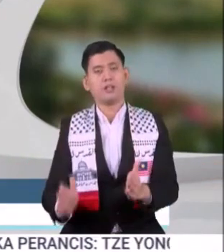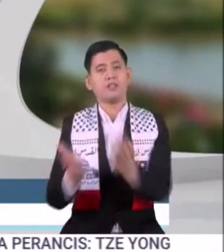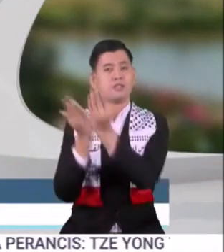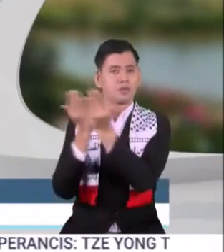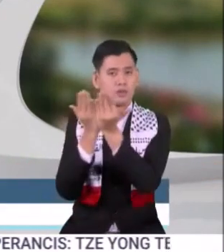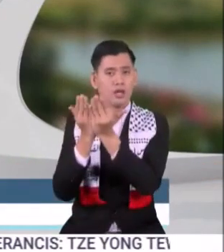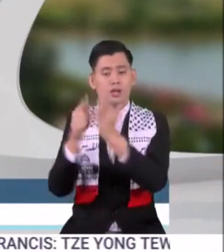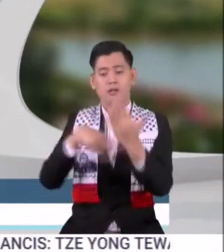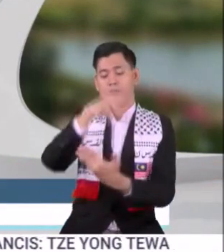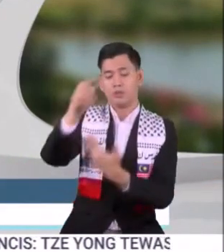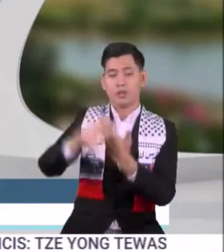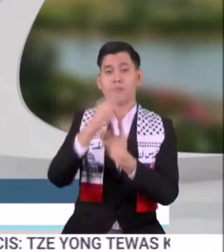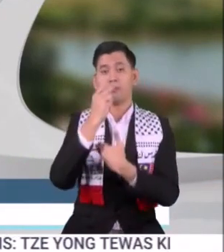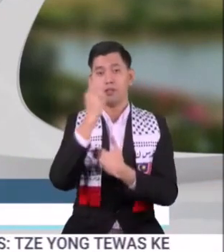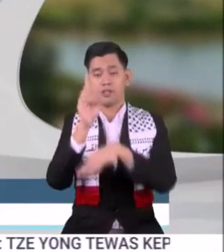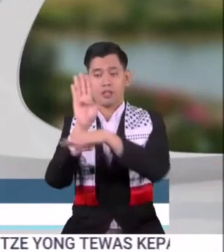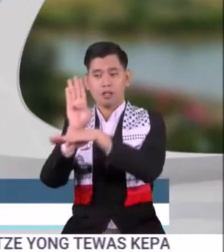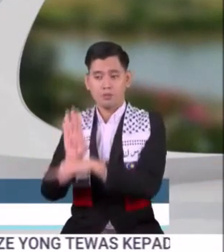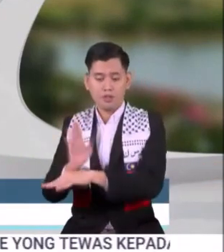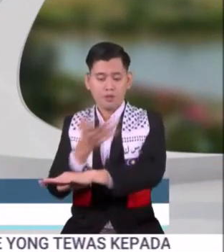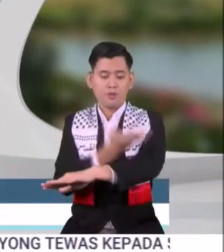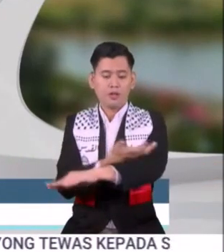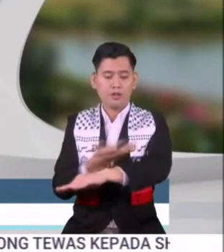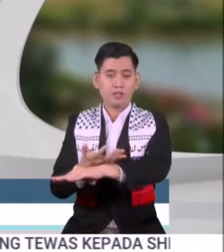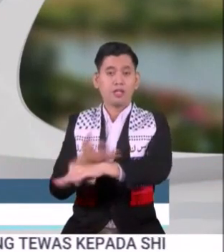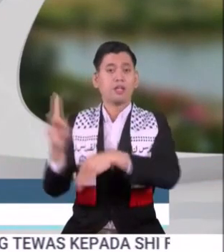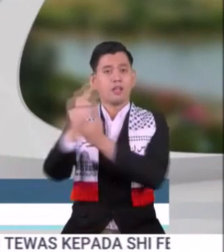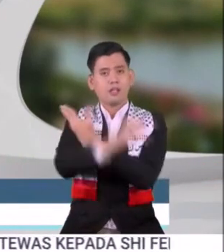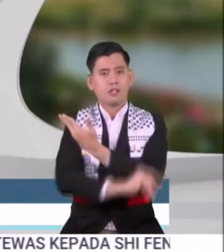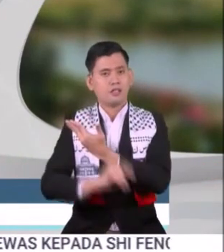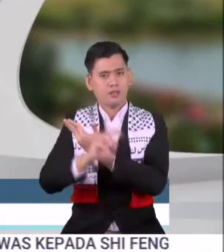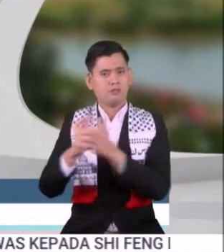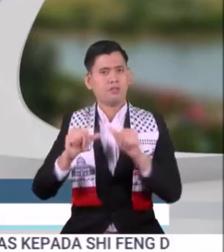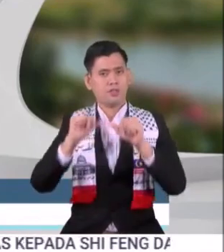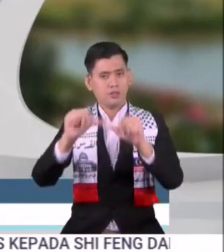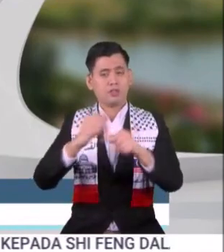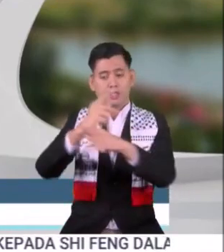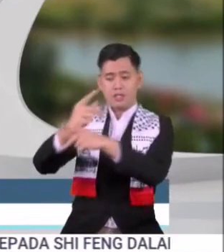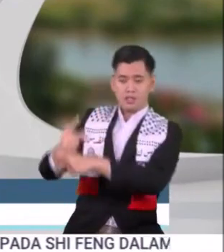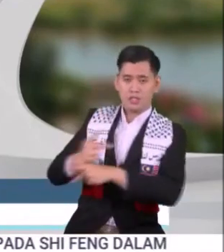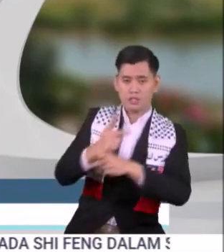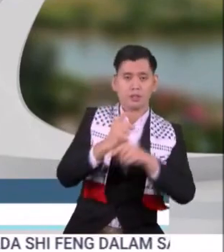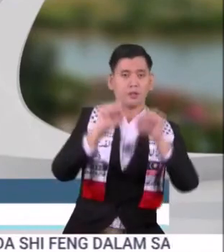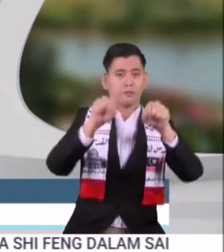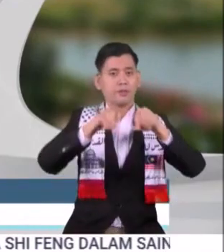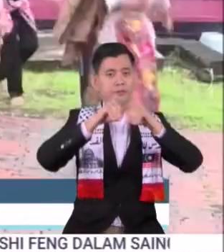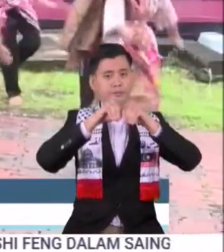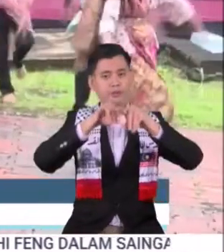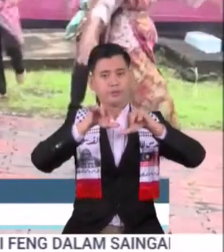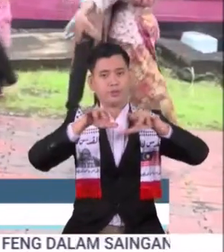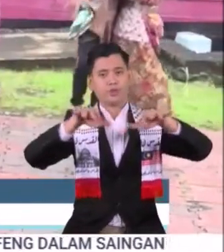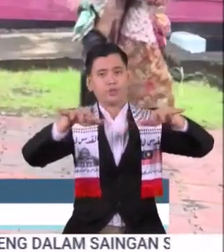tersebut untuk memastikan seni budaya dan warisan negeri itu terus dipertahankan dan